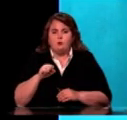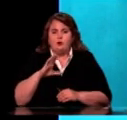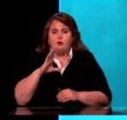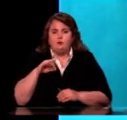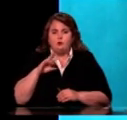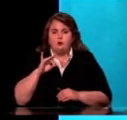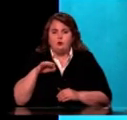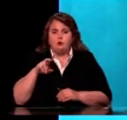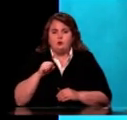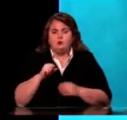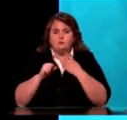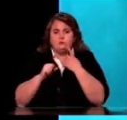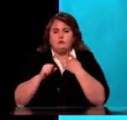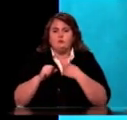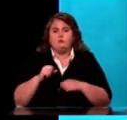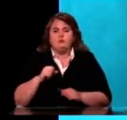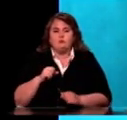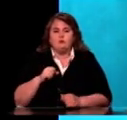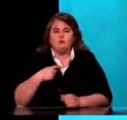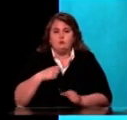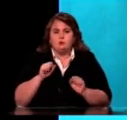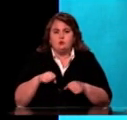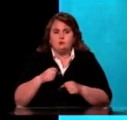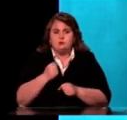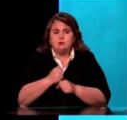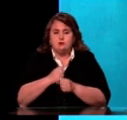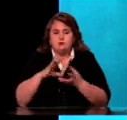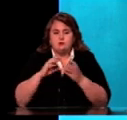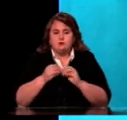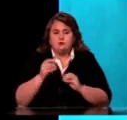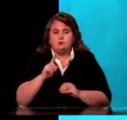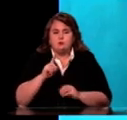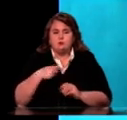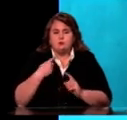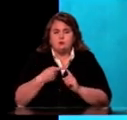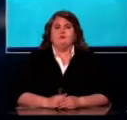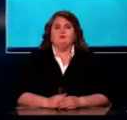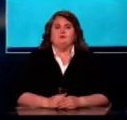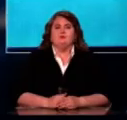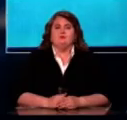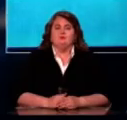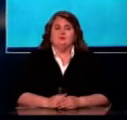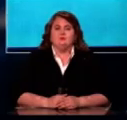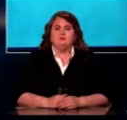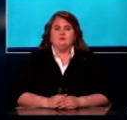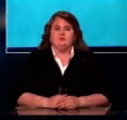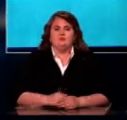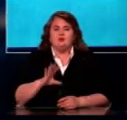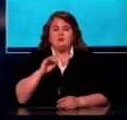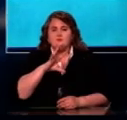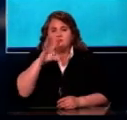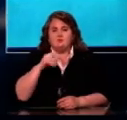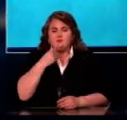водорода. Итак, мы можем сделать вывод, что мы называем аминами. Итак, из